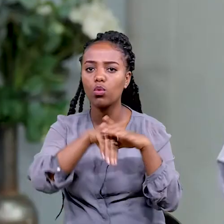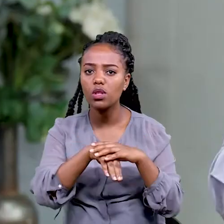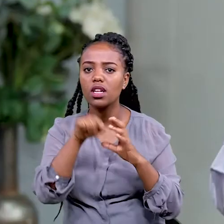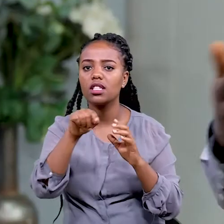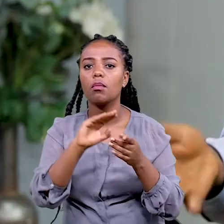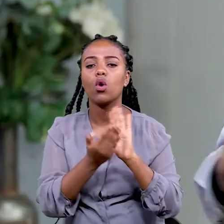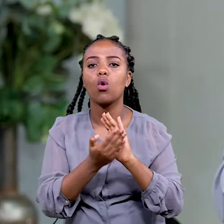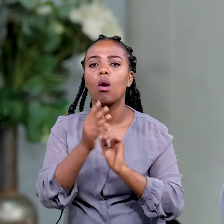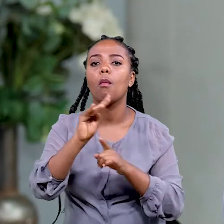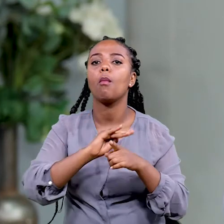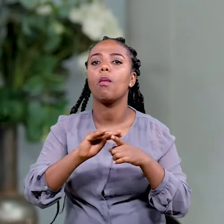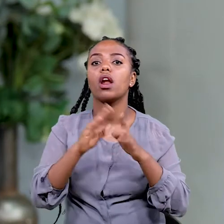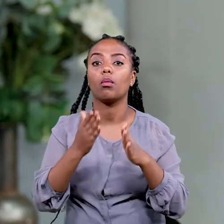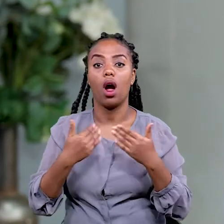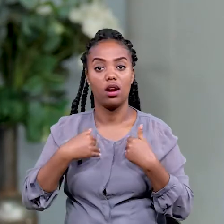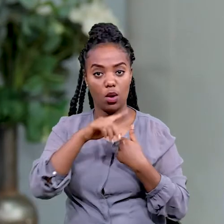ለዚህ የሚሆን ባለሙያ አለ ወይ?